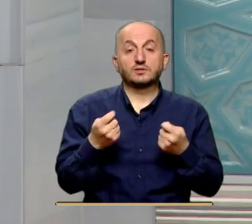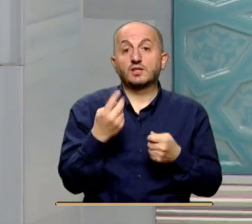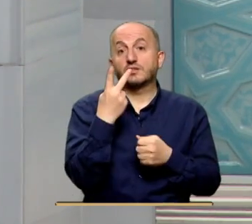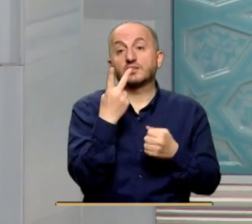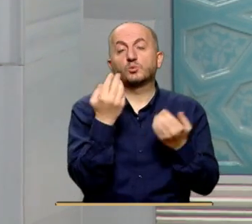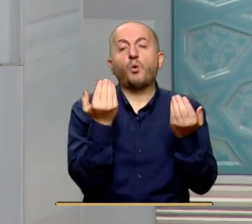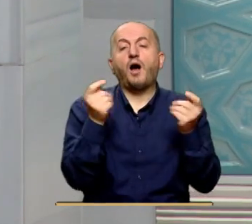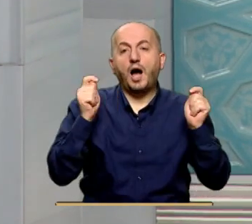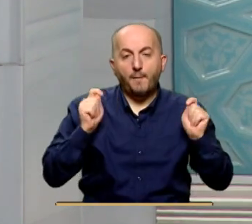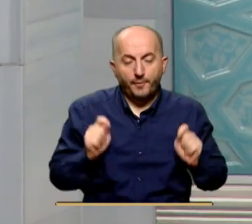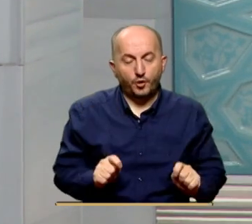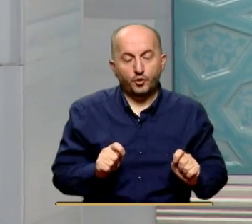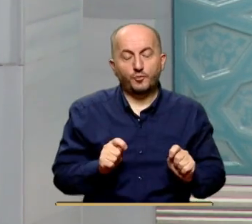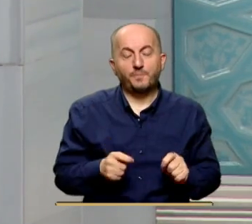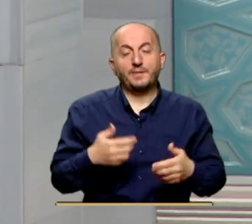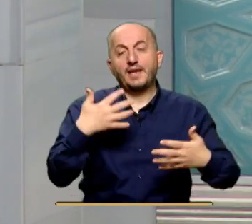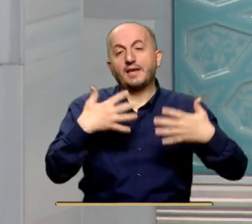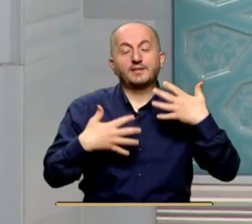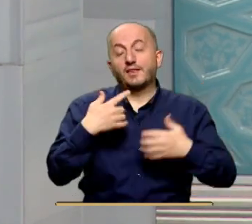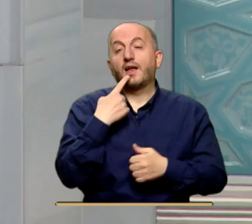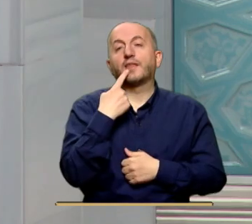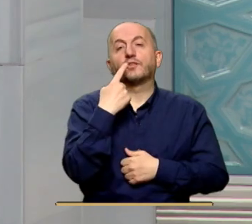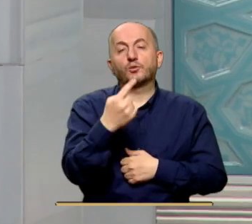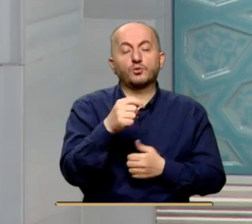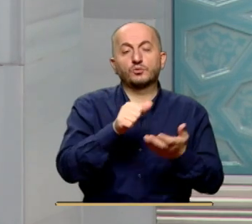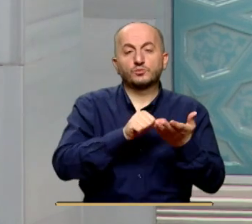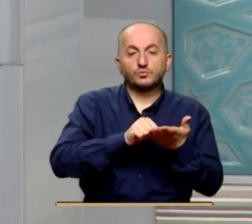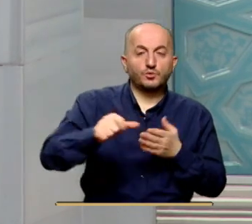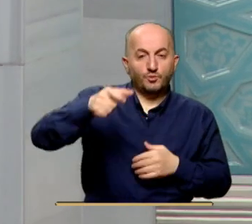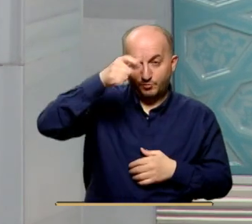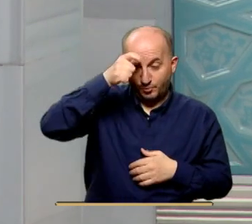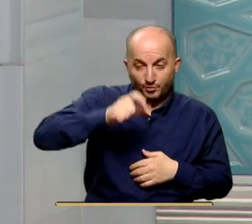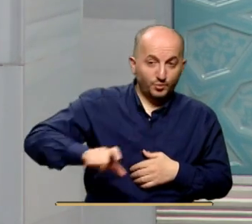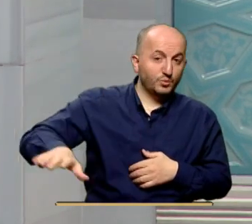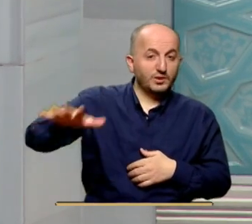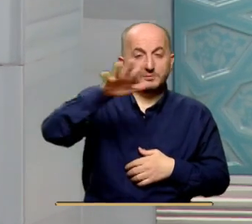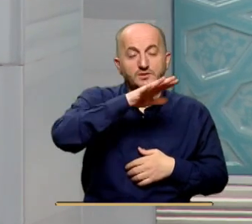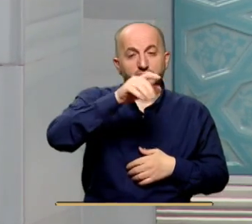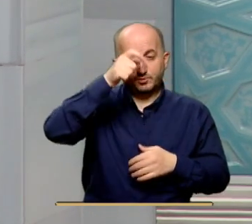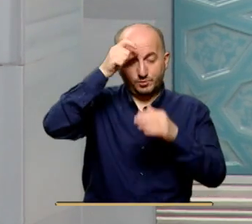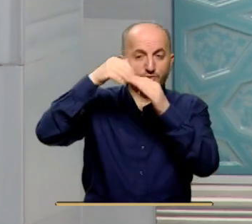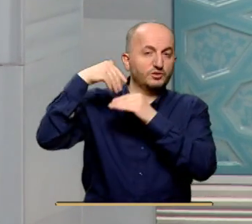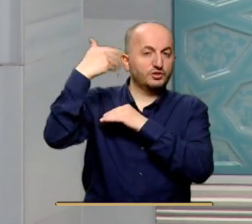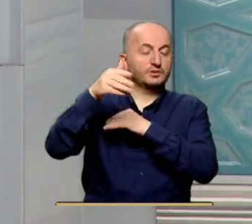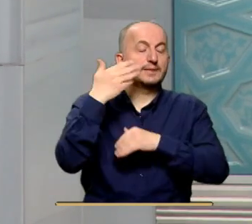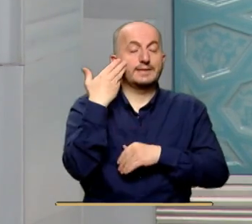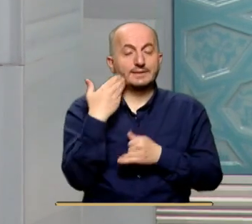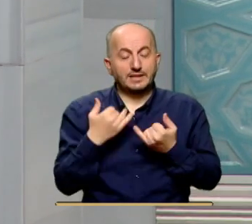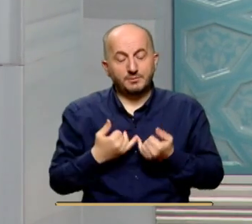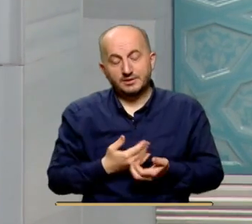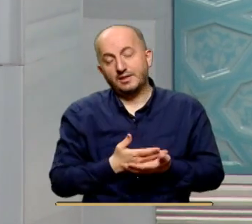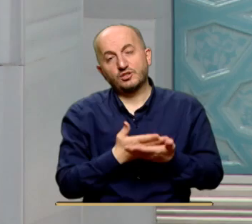ediyorum. Ekranlardan diyorum ki tüm ülkemizden ve şu anda bizi yurt dışından da izleyen